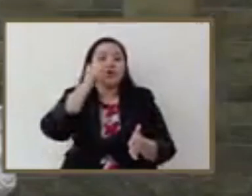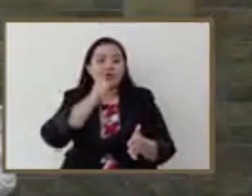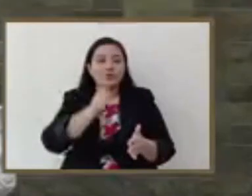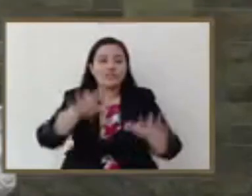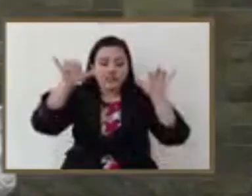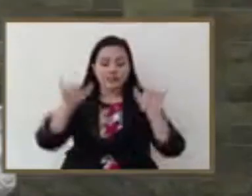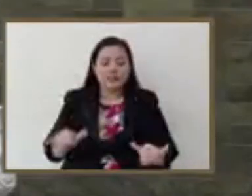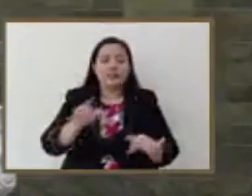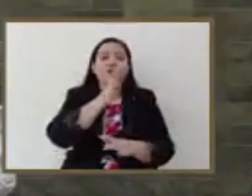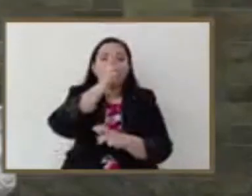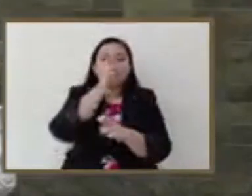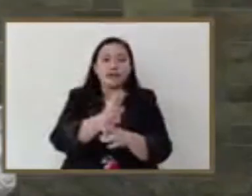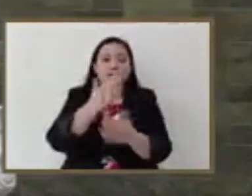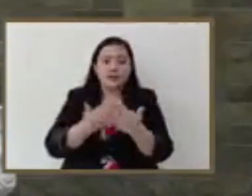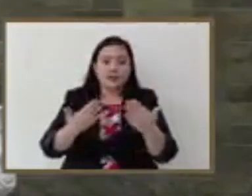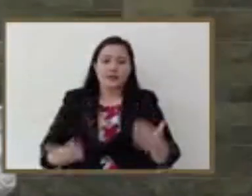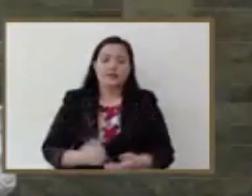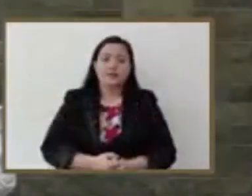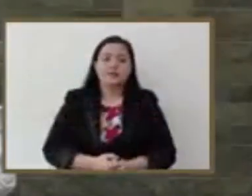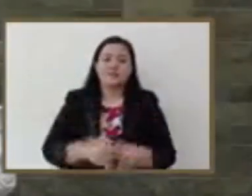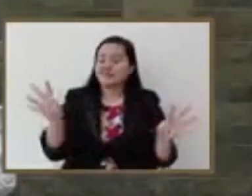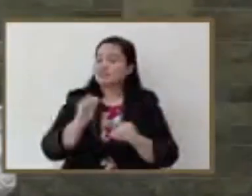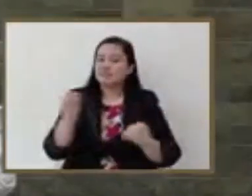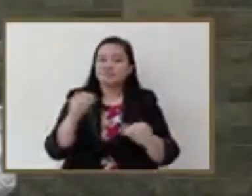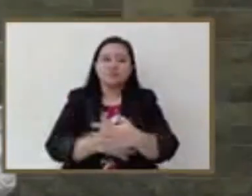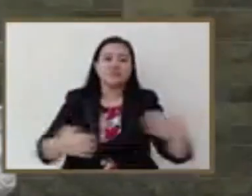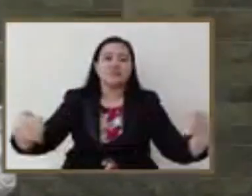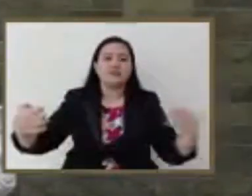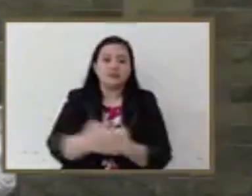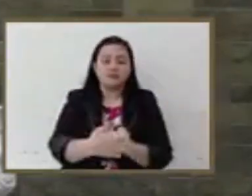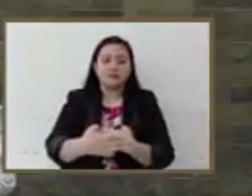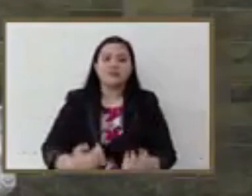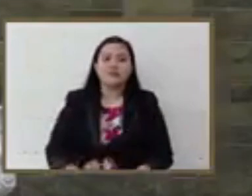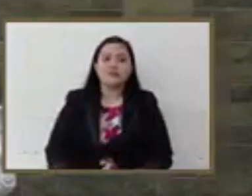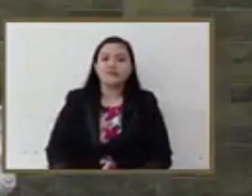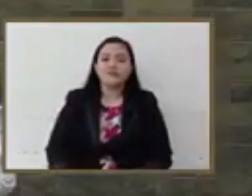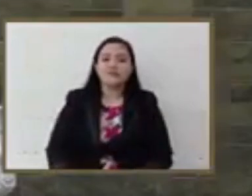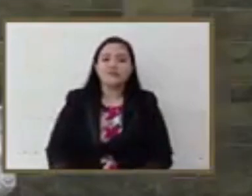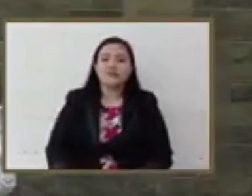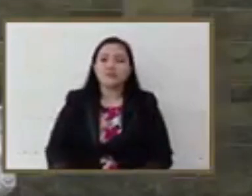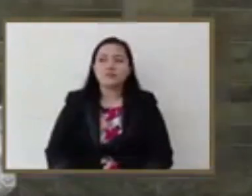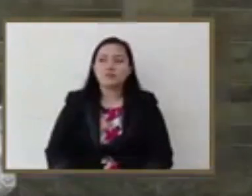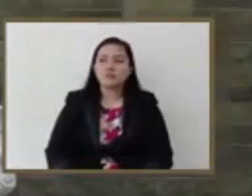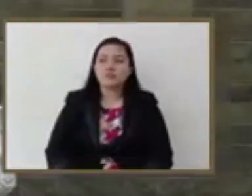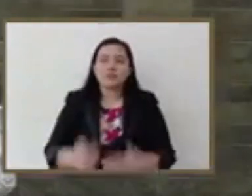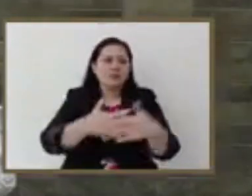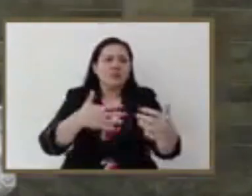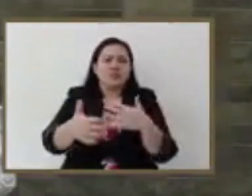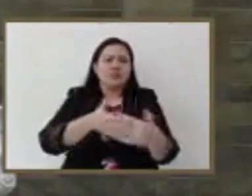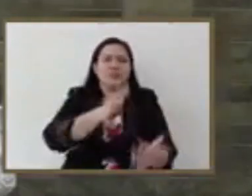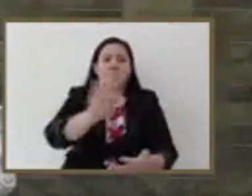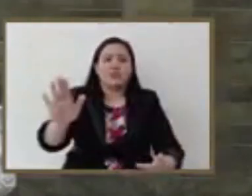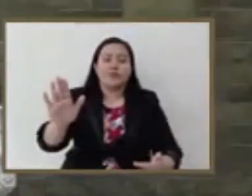saying? Anuman ang tanggapin nyo sa buhay, hindi pwedeng ipagpalit sa tama. Anuman ang maging kalagayan nyo sa